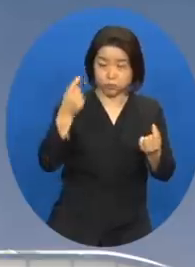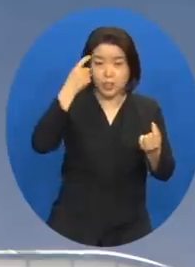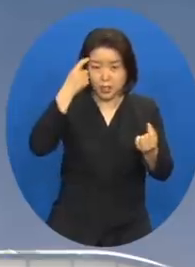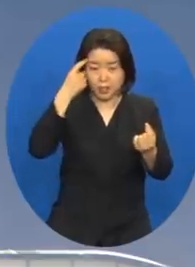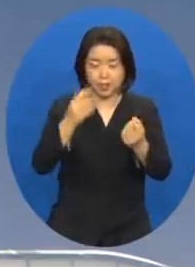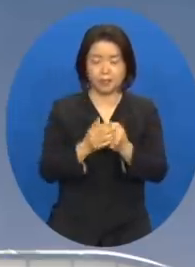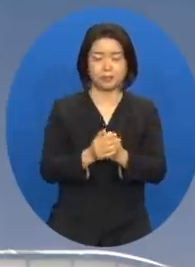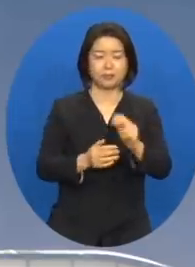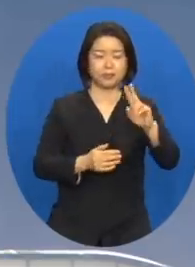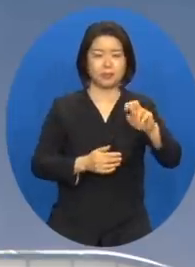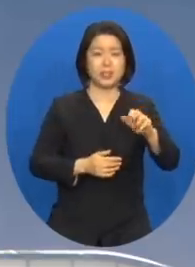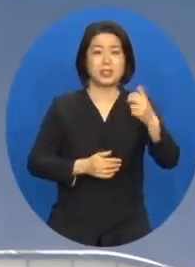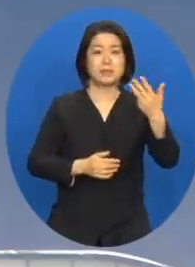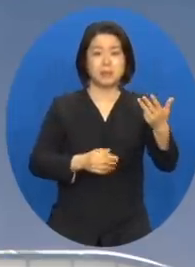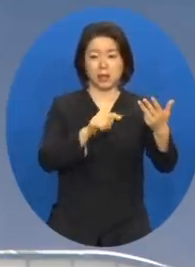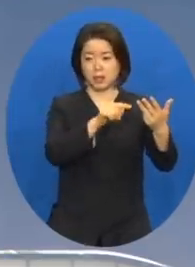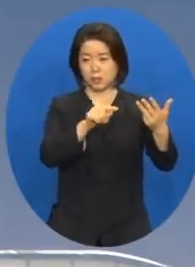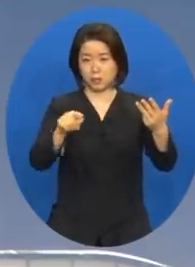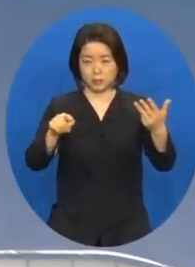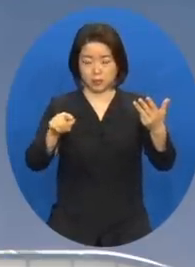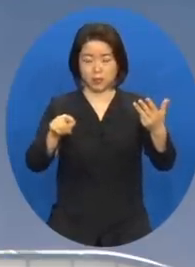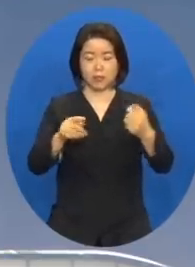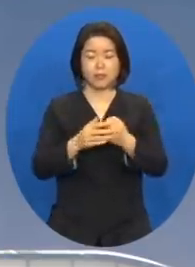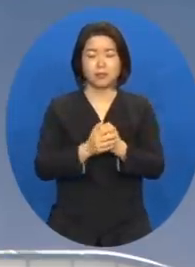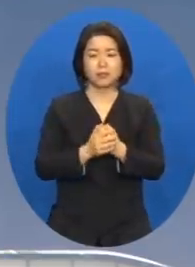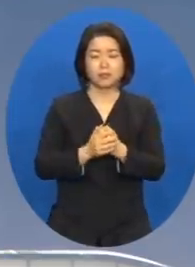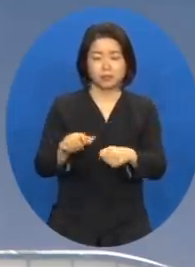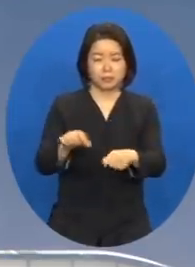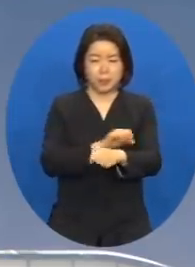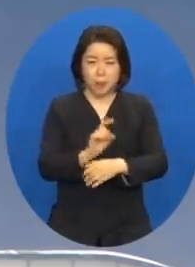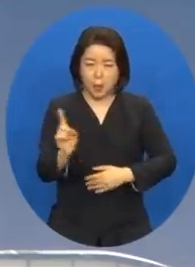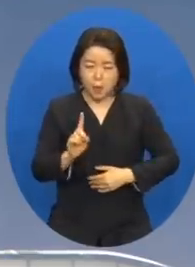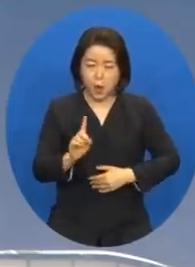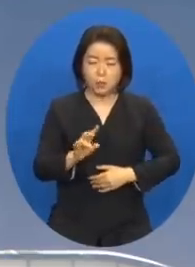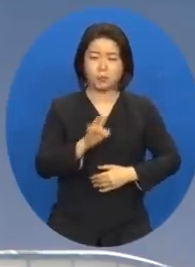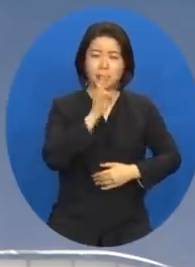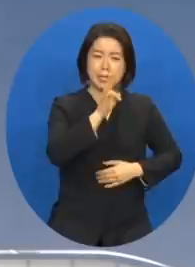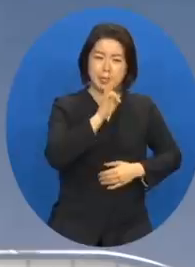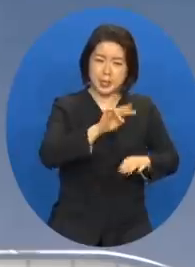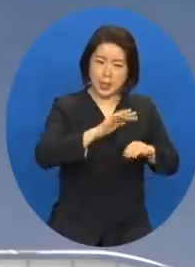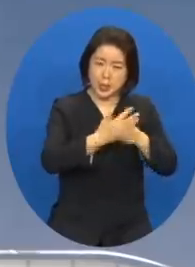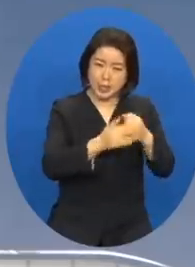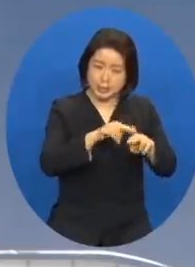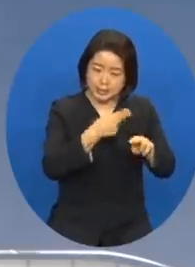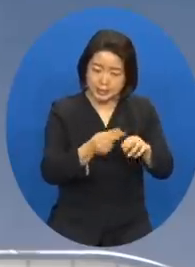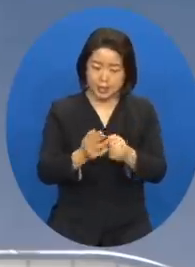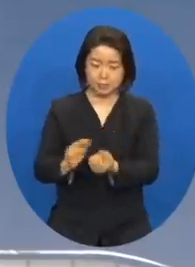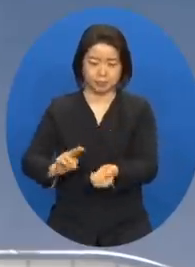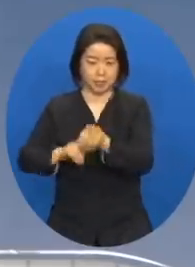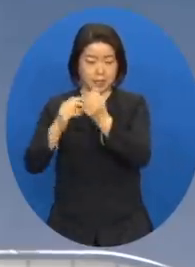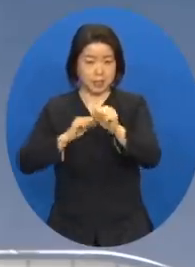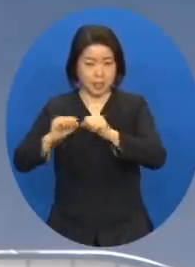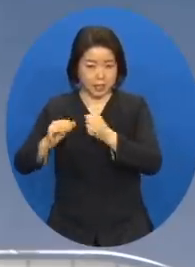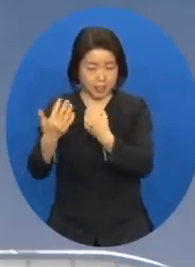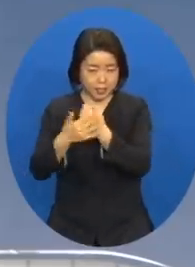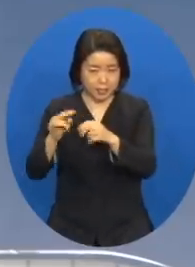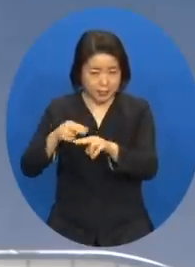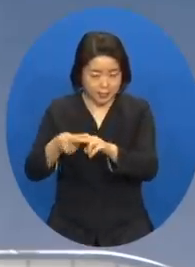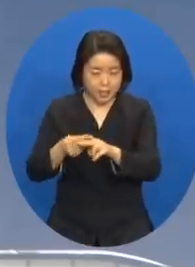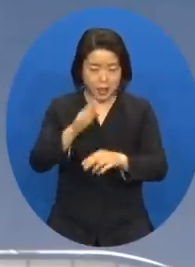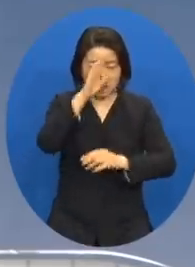28절부터 나오는 여러 은사 중에 특별히 예언의 은사라든지 기적을 행하는 은사, 병을 고치는